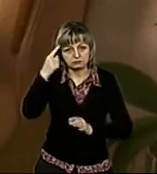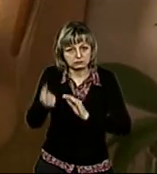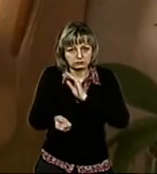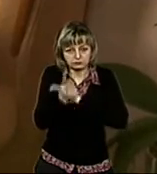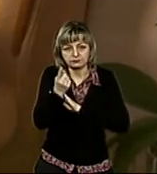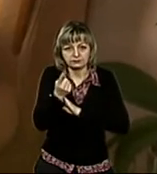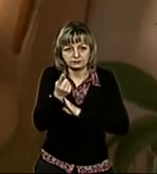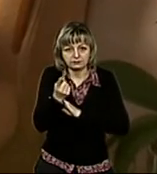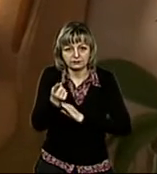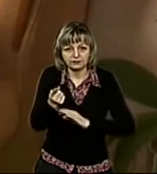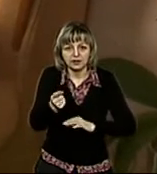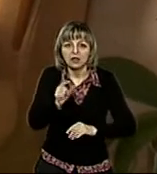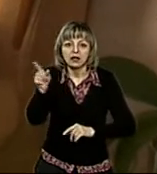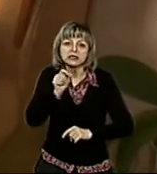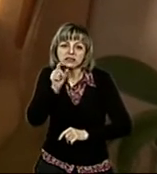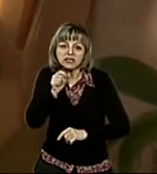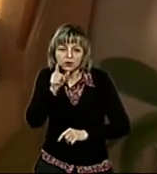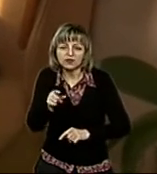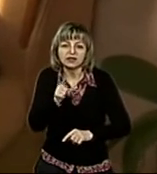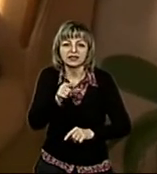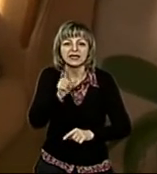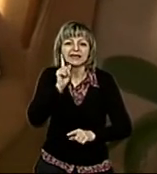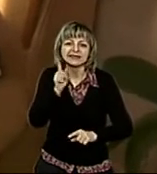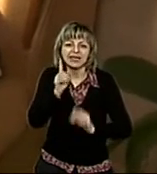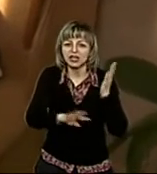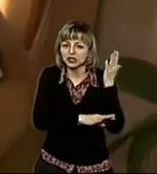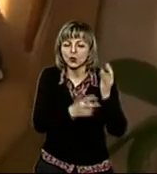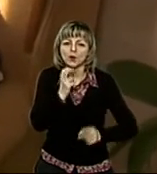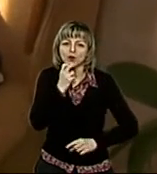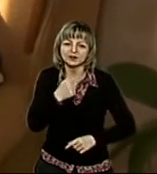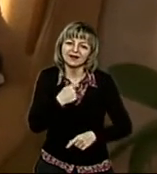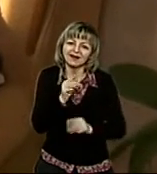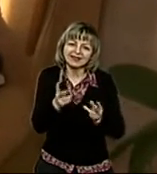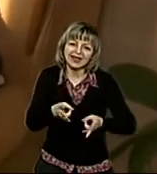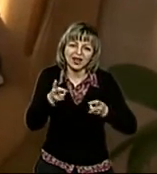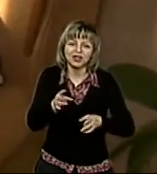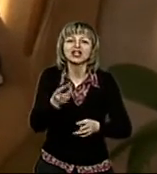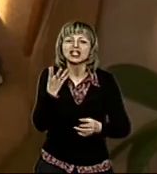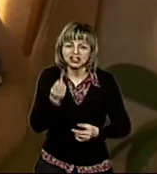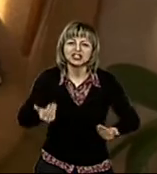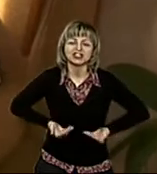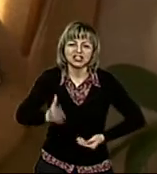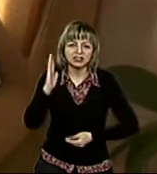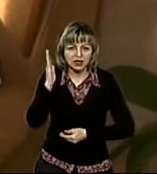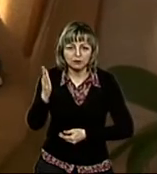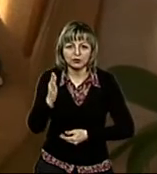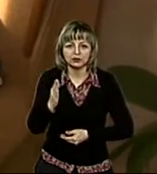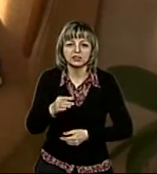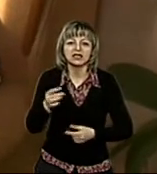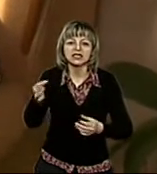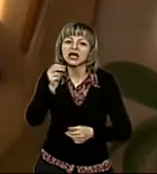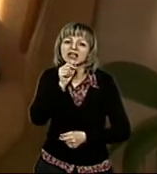так заклалось. Закувала зозуленька на зеленім дубі, посміхнулася я тихенько. Ой, ще жити буду. Накуй